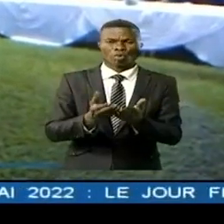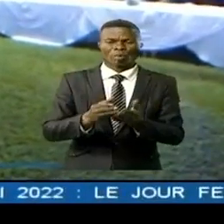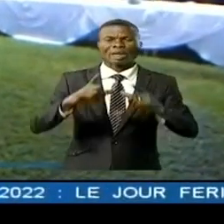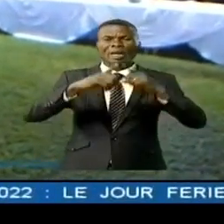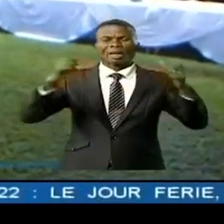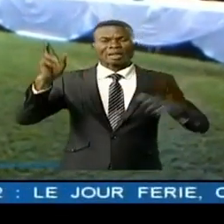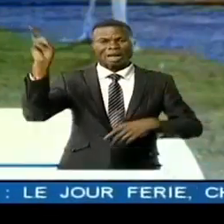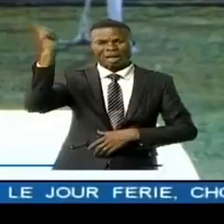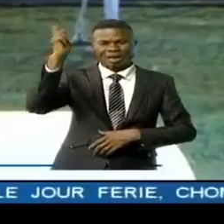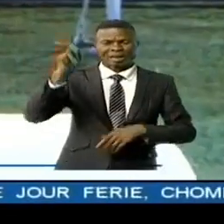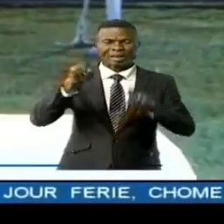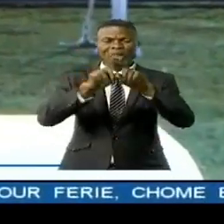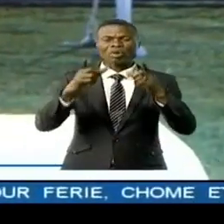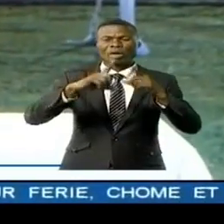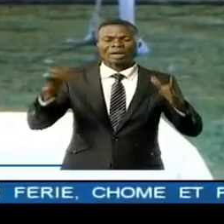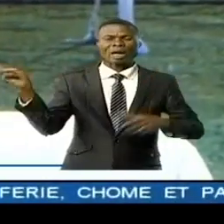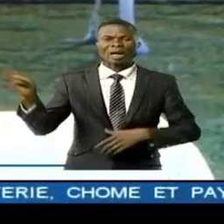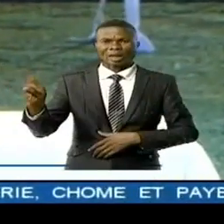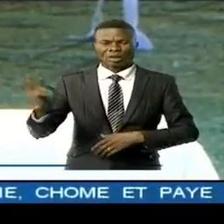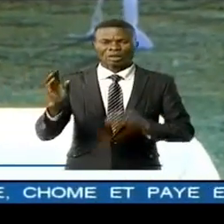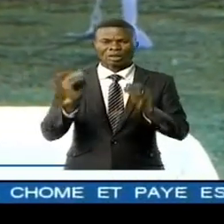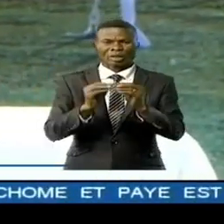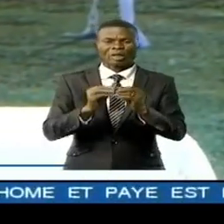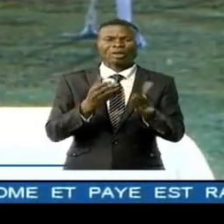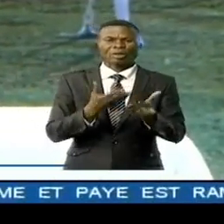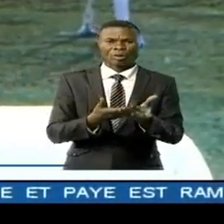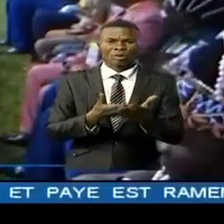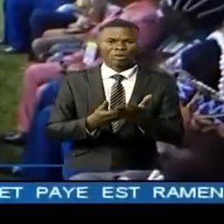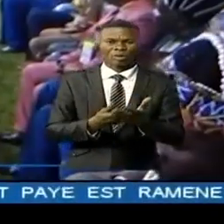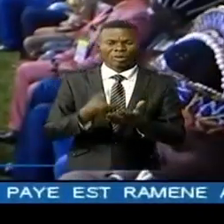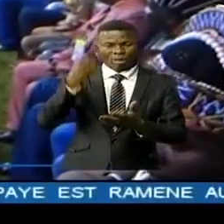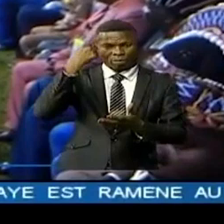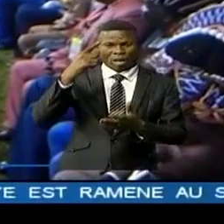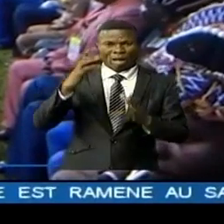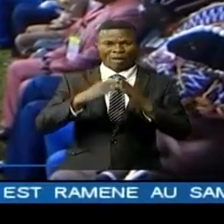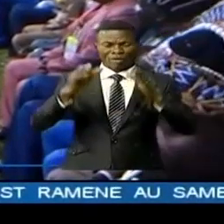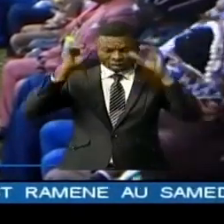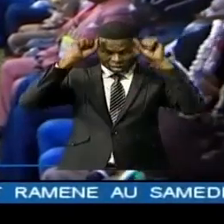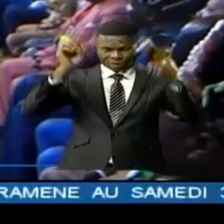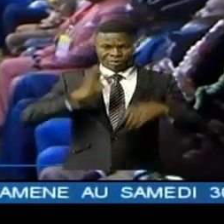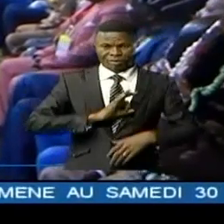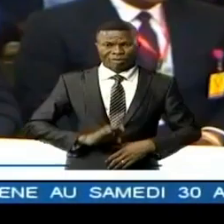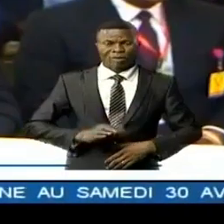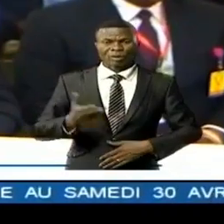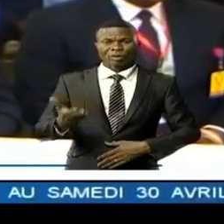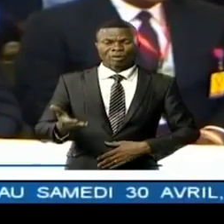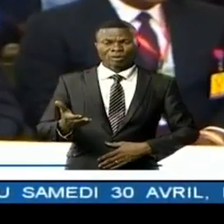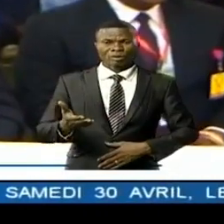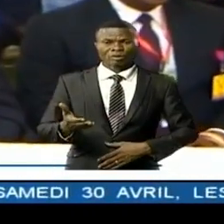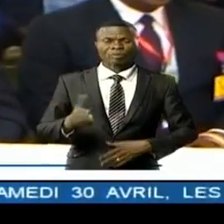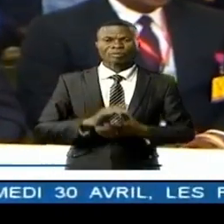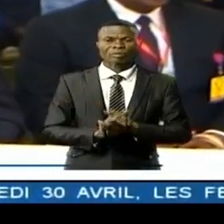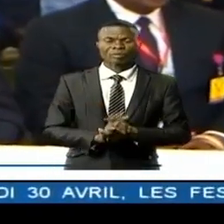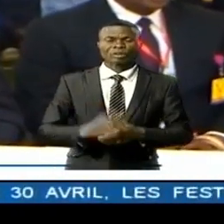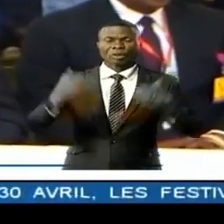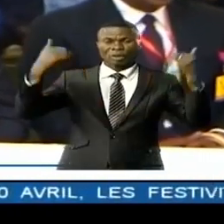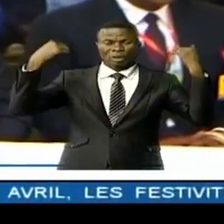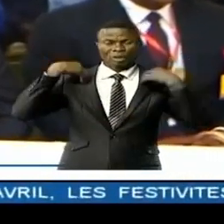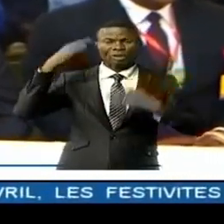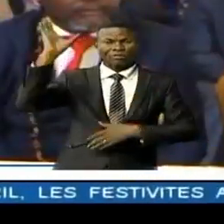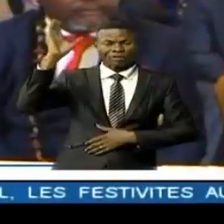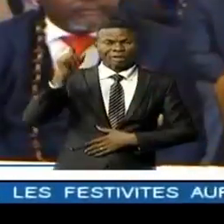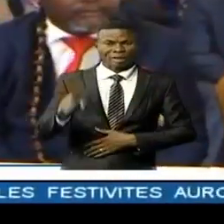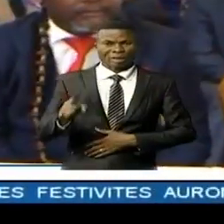et du grand kasaï étaient réunis tous râteau autour du président de la république félix entre 5 et 10 kg pour les autorités traditionnelles